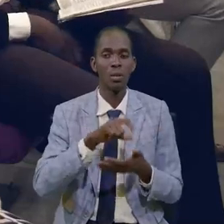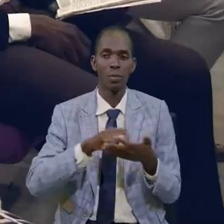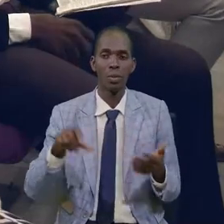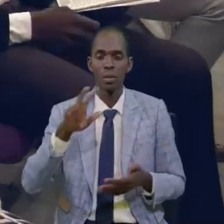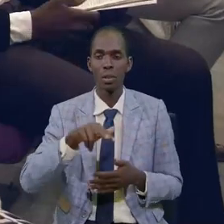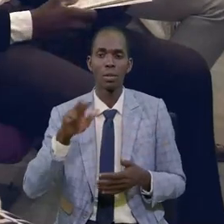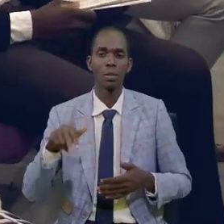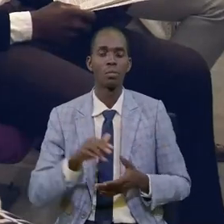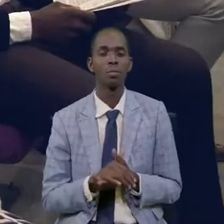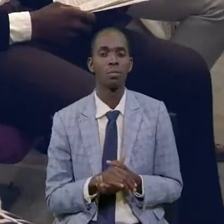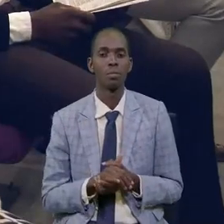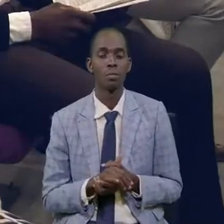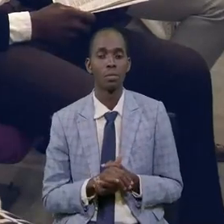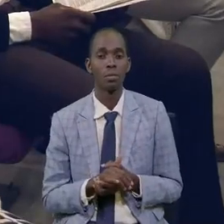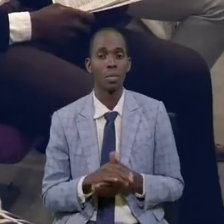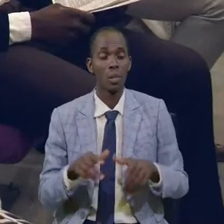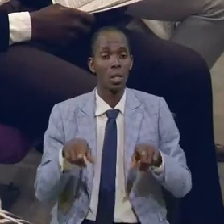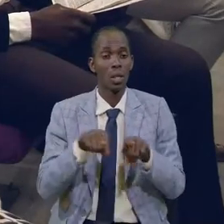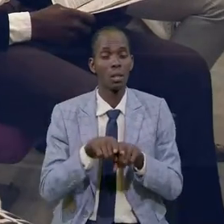10, 33.